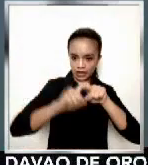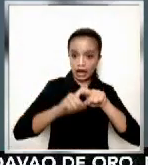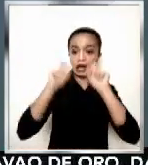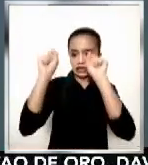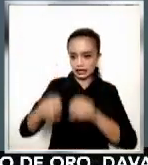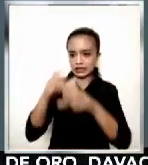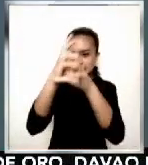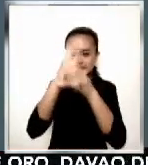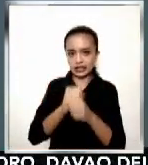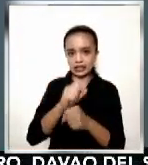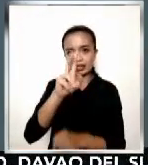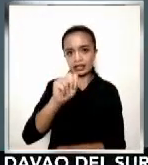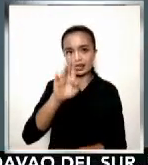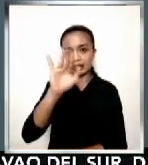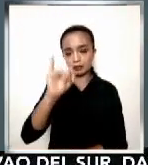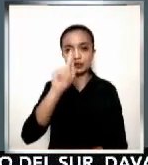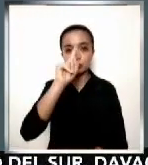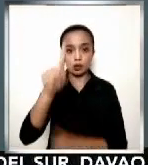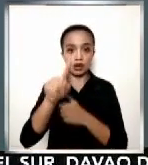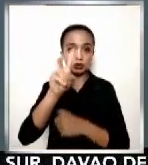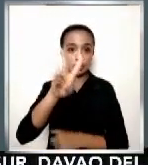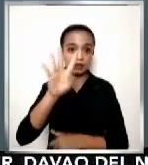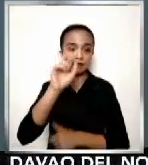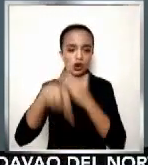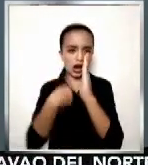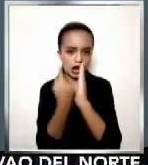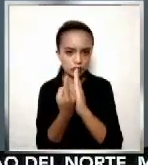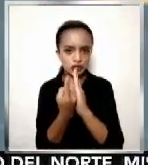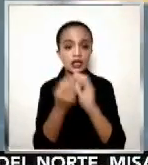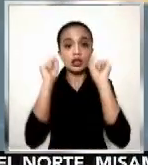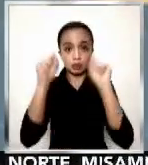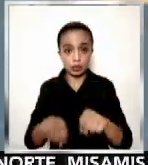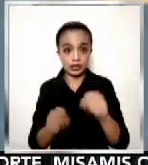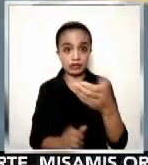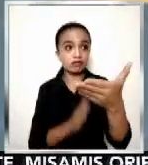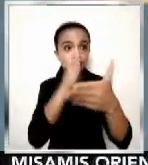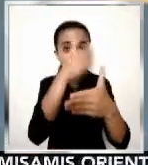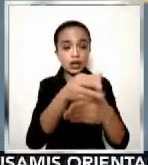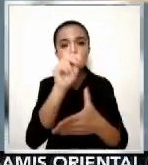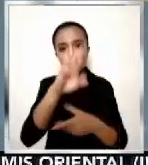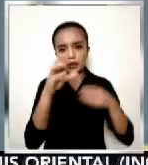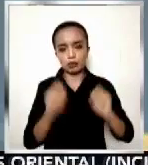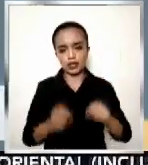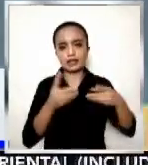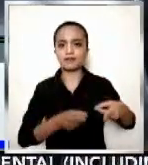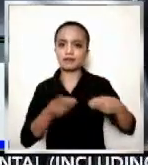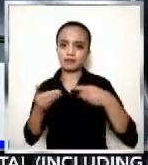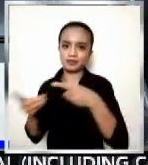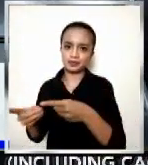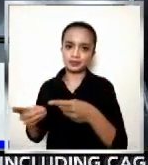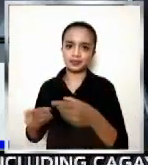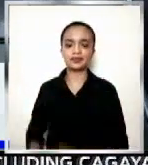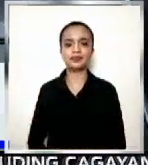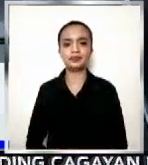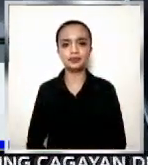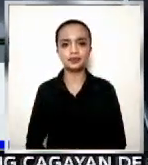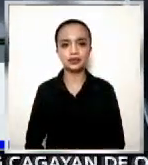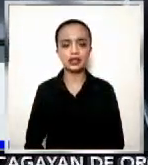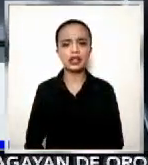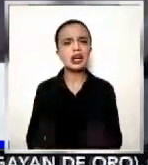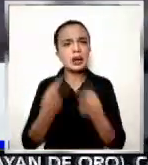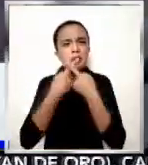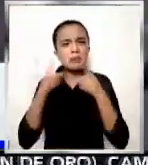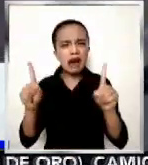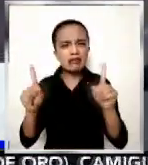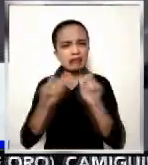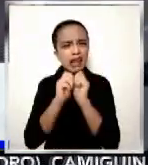ng 24 oras. Pwedeng personal pickup o ipa-deliver sa pamamagitan ng courier service. Pero paano naman kung